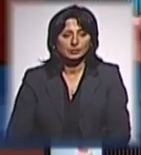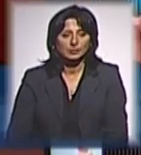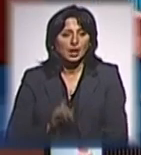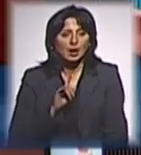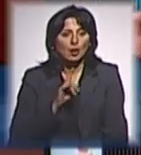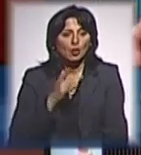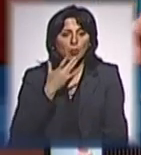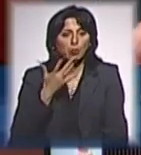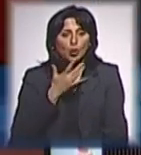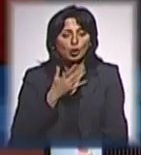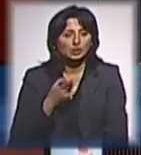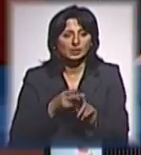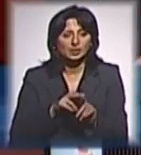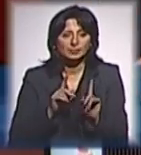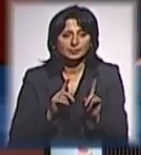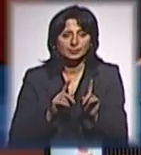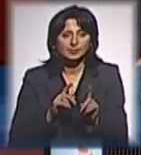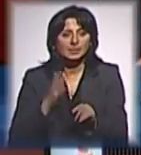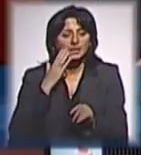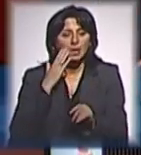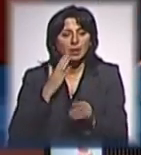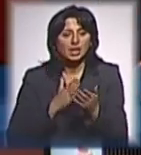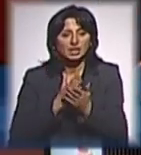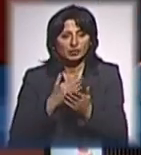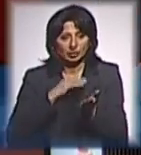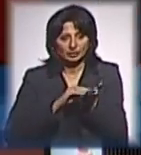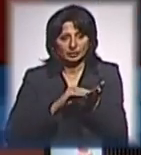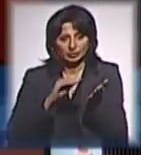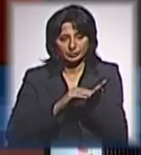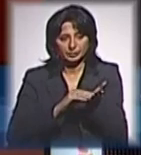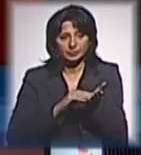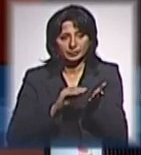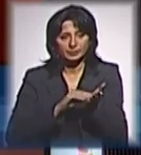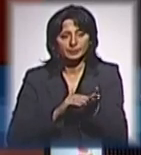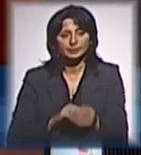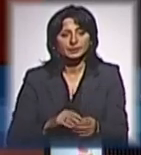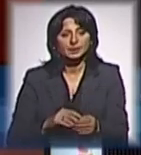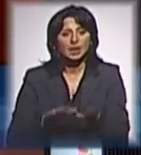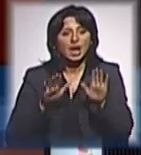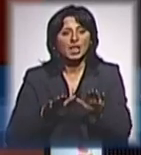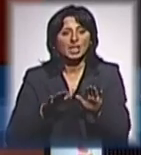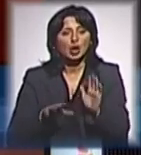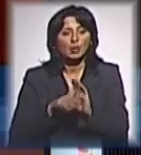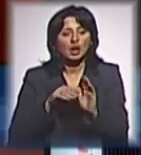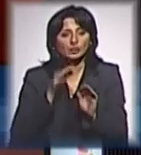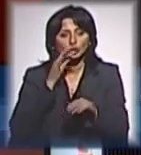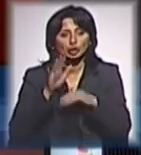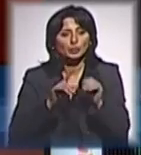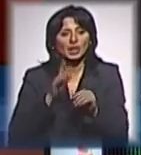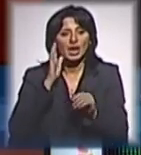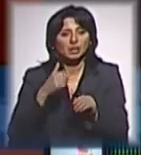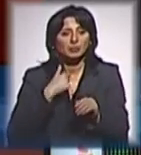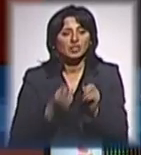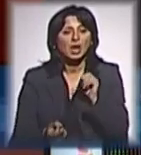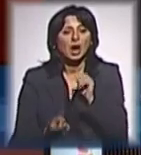რა პოლიტიკური და სამართლებრივი ბერკეტი გექნებათ? სამართლებრივად ჩვენ გვიწერია პირდაპირ, ეგ იწყება კიდევაც ასე. ადგილობრივი არჩევნების შემდგომ რა იქნება